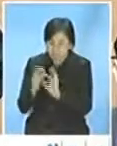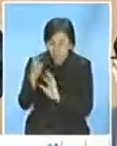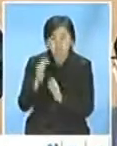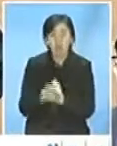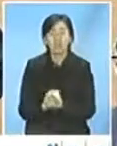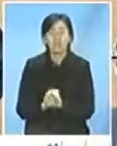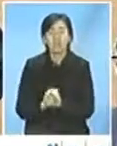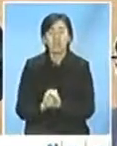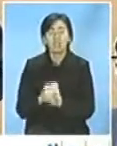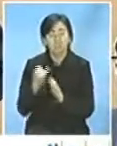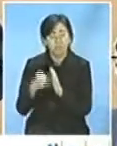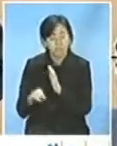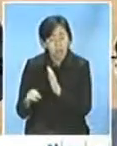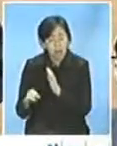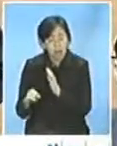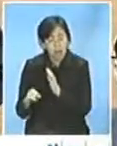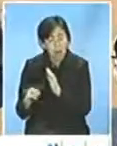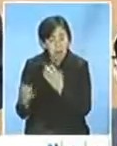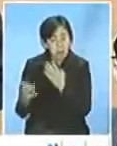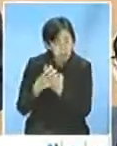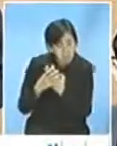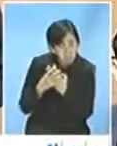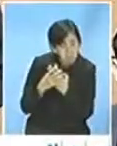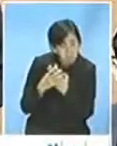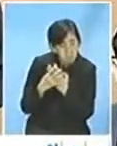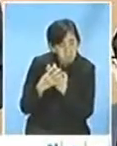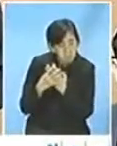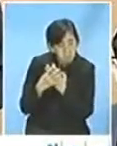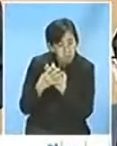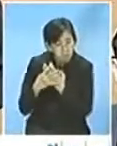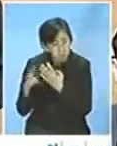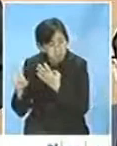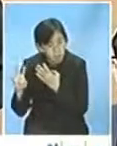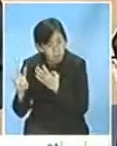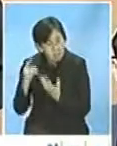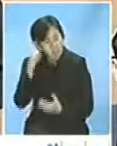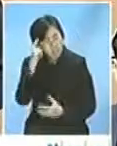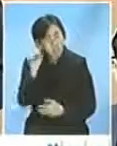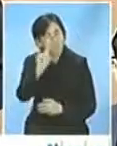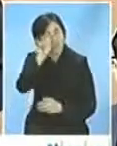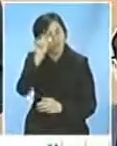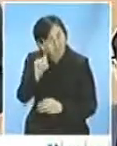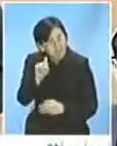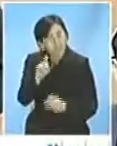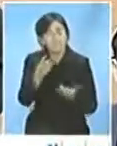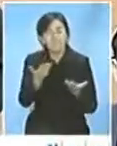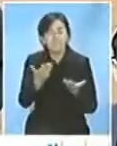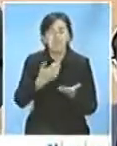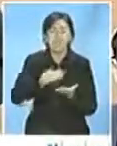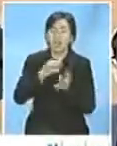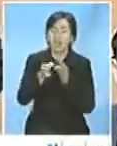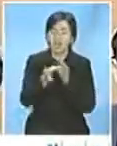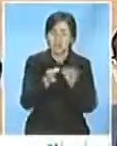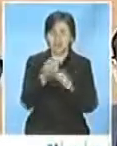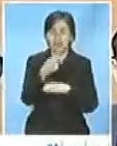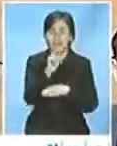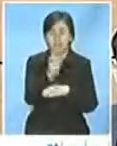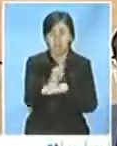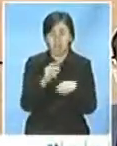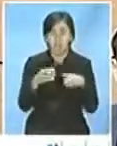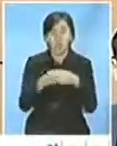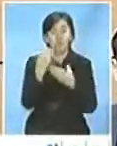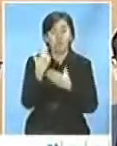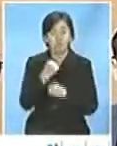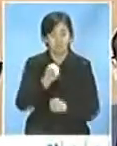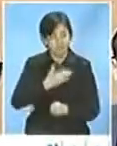ได้รับนิรโทษไหมล่ะครับนี่คือปัจจัยสำคัญที่เรากำลังจะบอกท่านประธานว่าพรรคประชาธิ